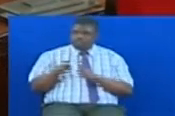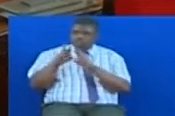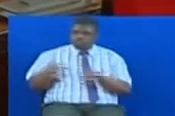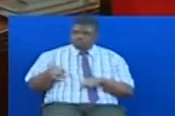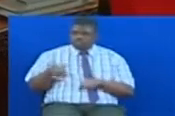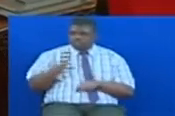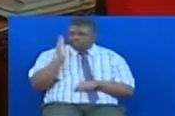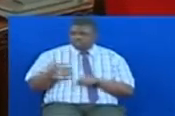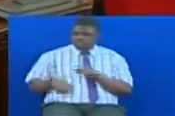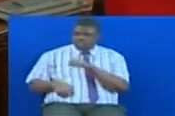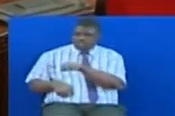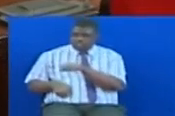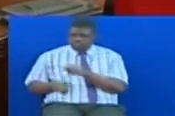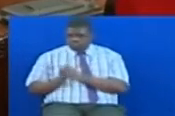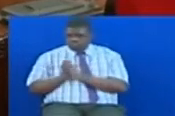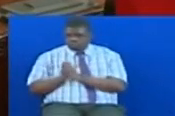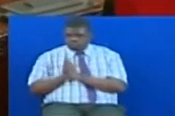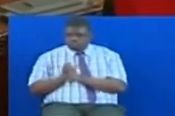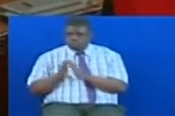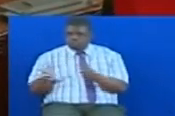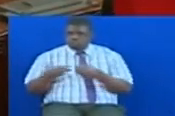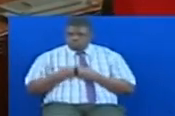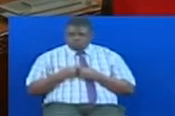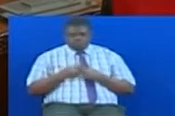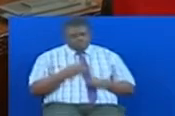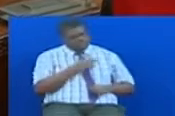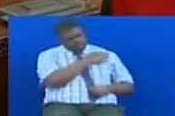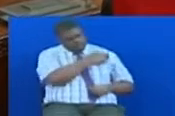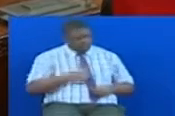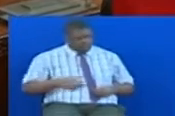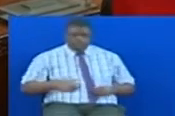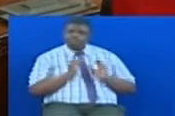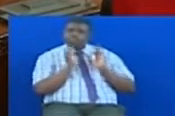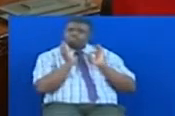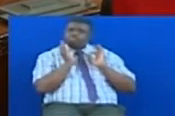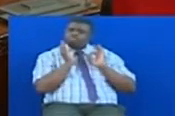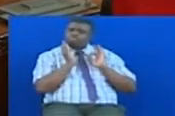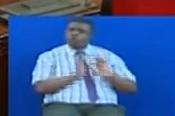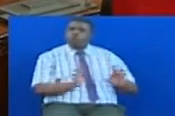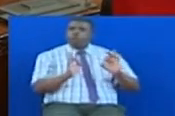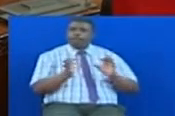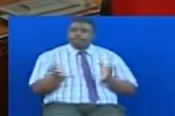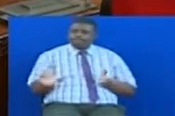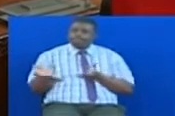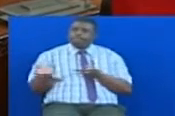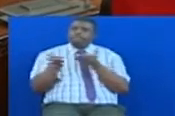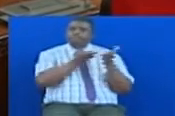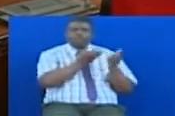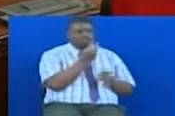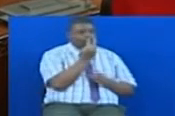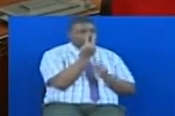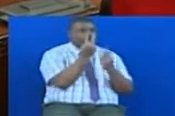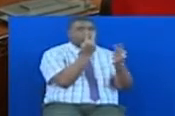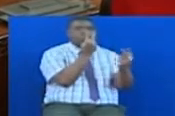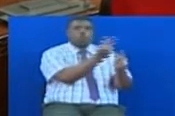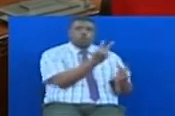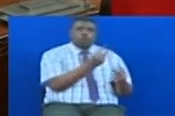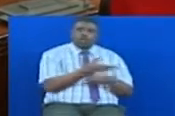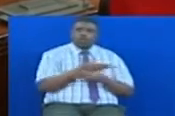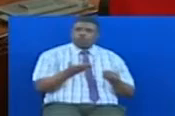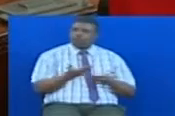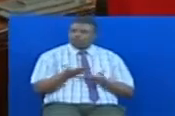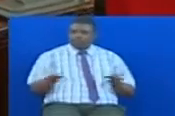kwa kutupatia rais bora duniani ambaye ni mbeba maono na hakuna mwingine zaidi ya Dr. John Pombe